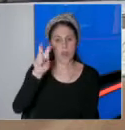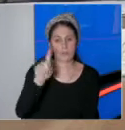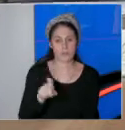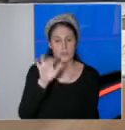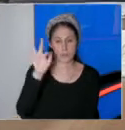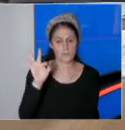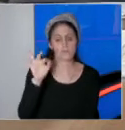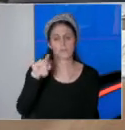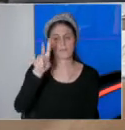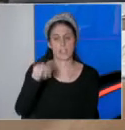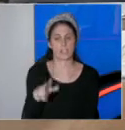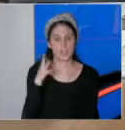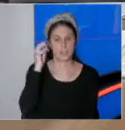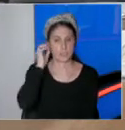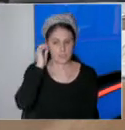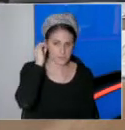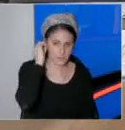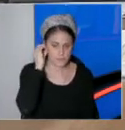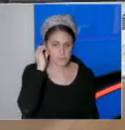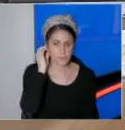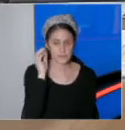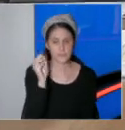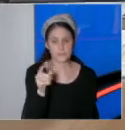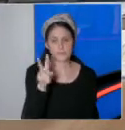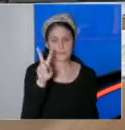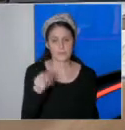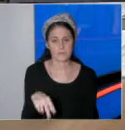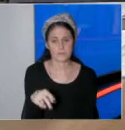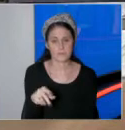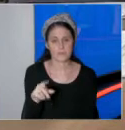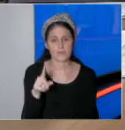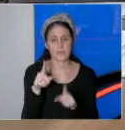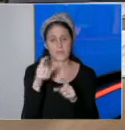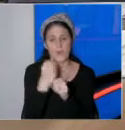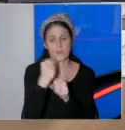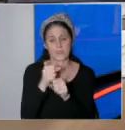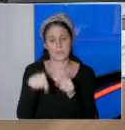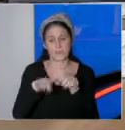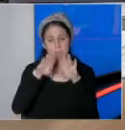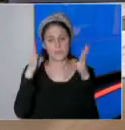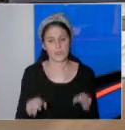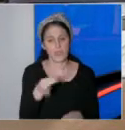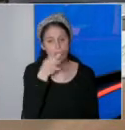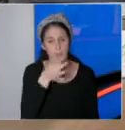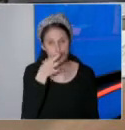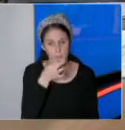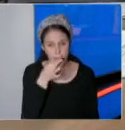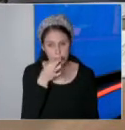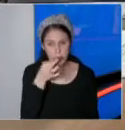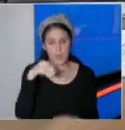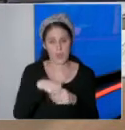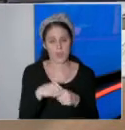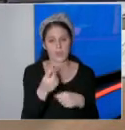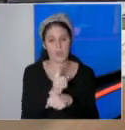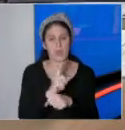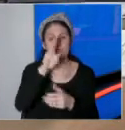עתיד, כל שבוע מנצל את המונח, את המושג פה במשכן, נעמי בני דקה, עולה